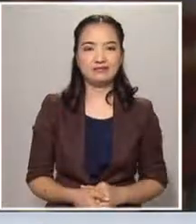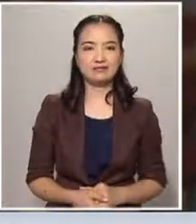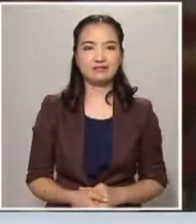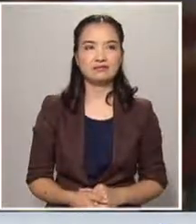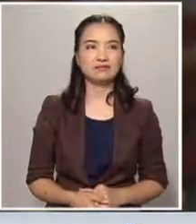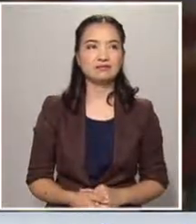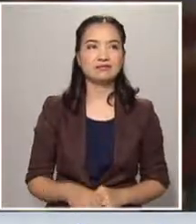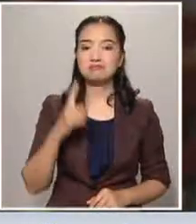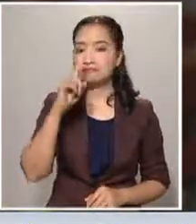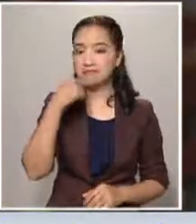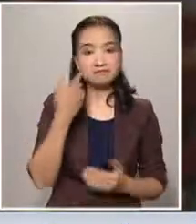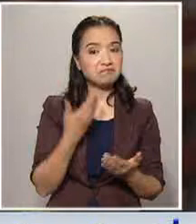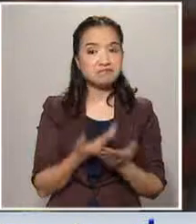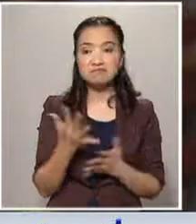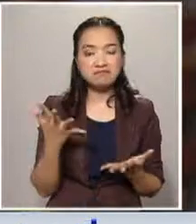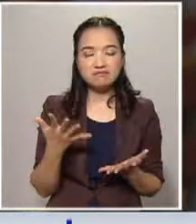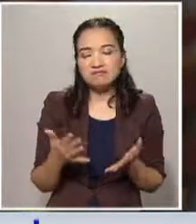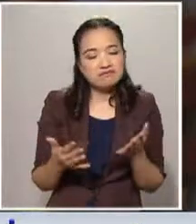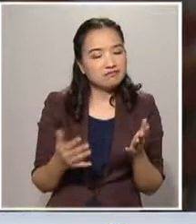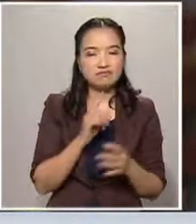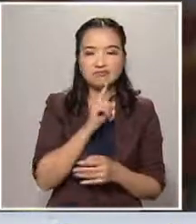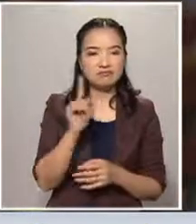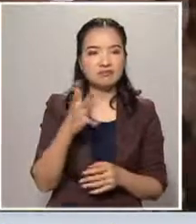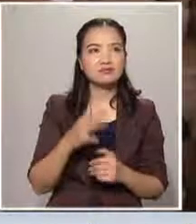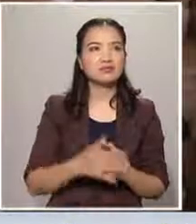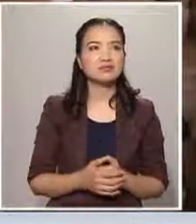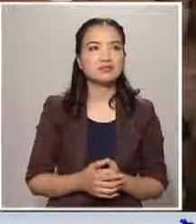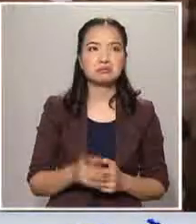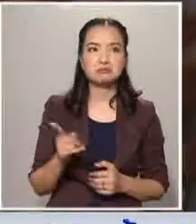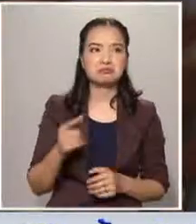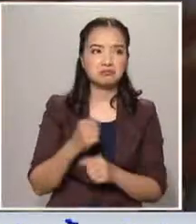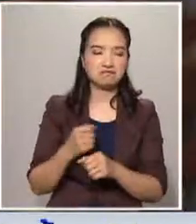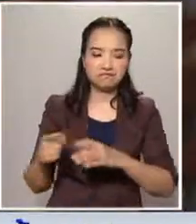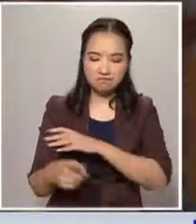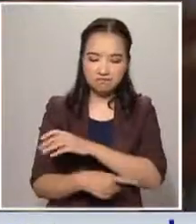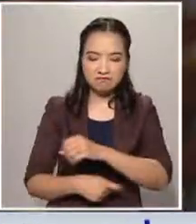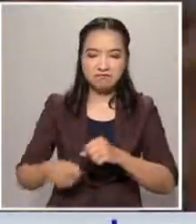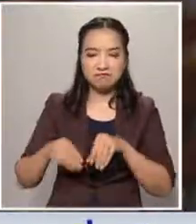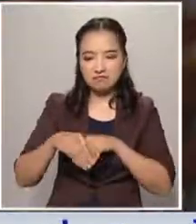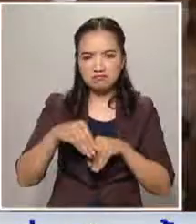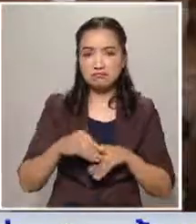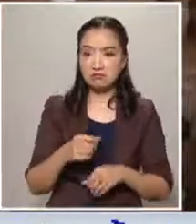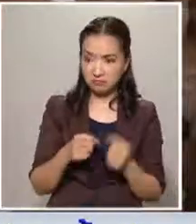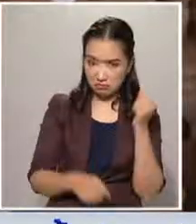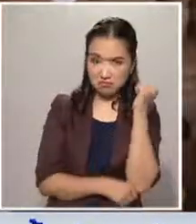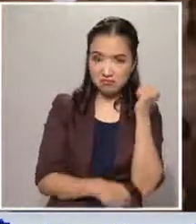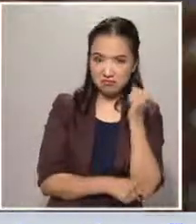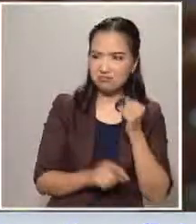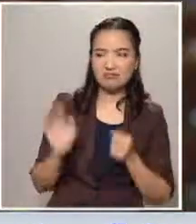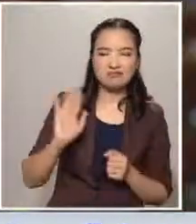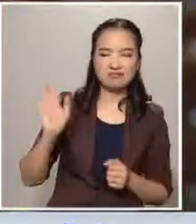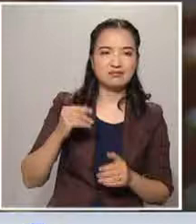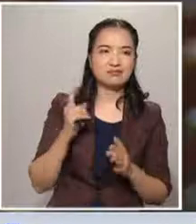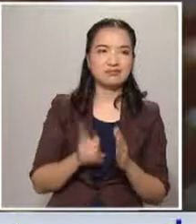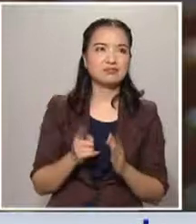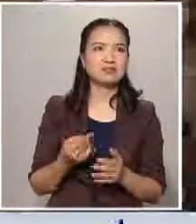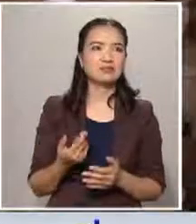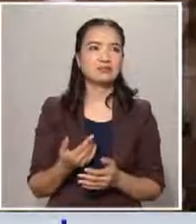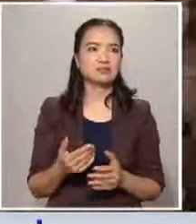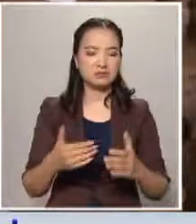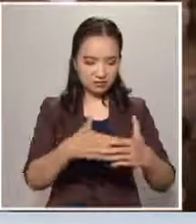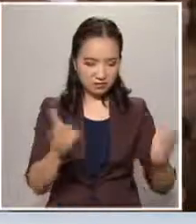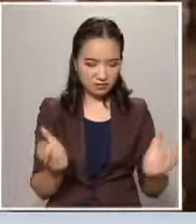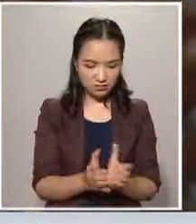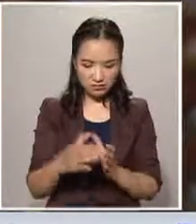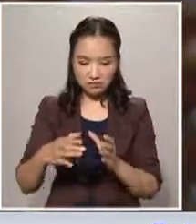ครไม่ซื้อไม่ไหว ใครไม่ทำนาผู้ใหญ่จะทำนามันต้องจนตลอดไหมหรือทำนา ไม่จริงที่ผมคิดเนี่ยต้นทุน30ถังถ้